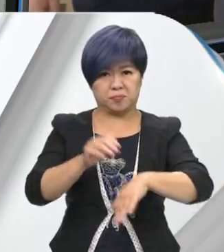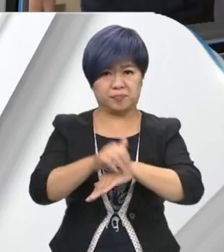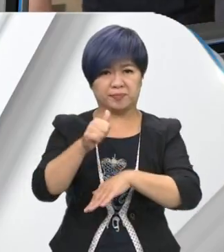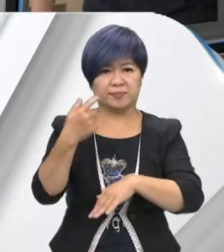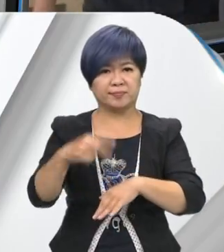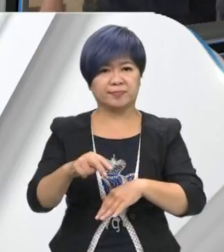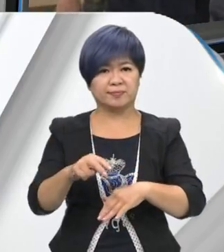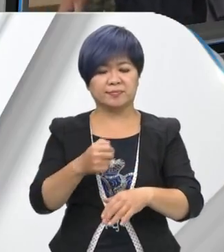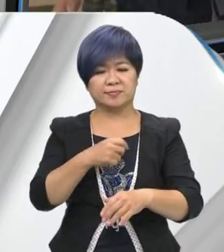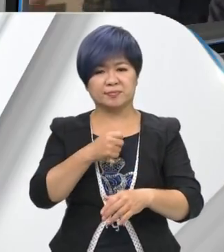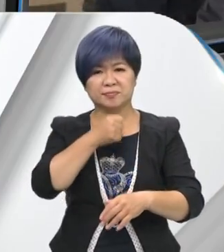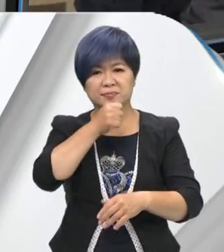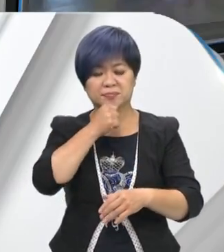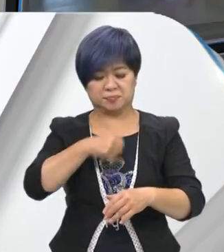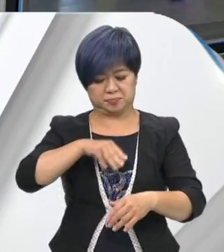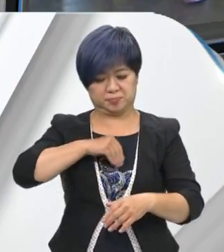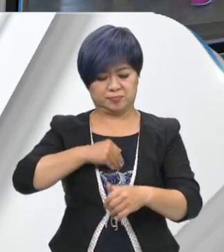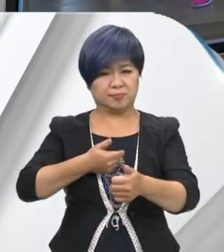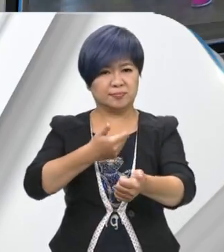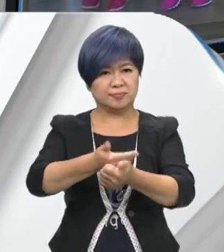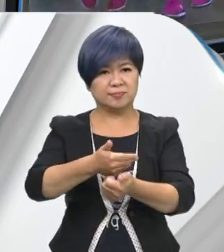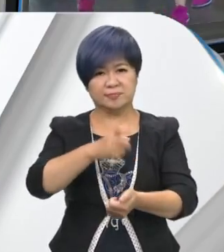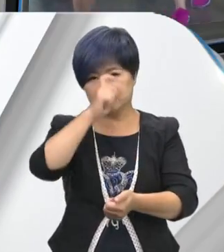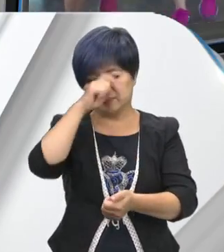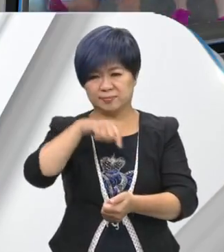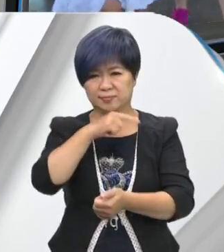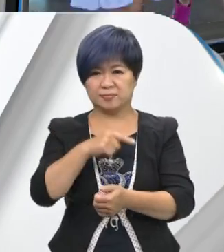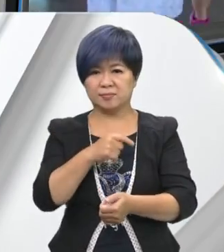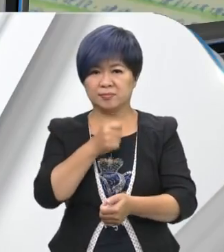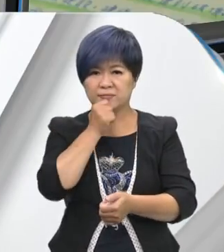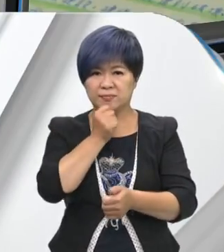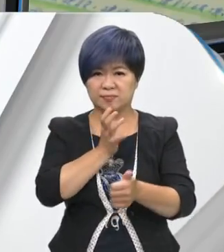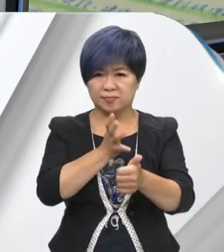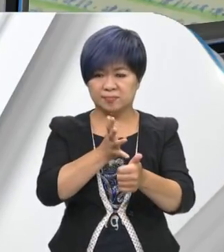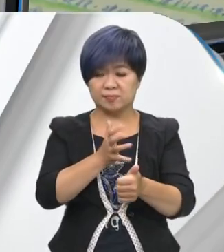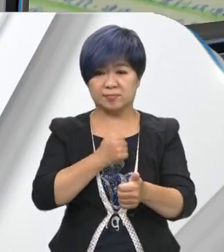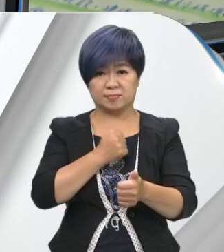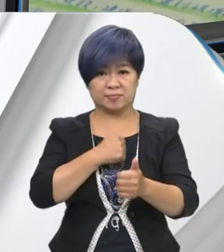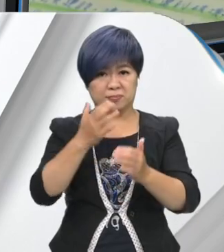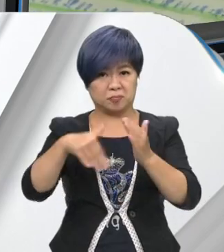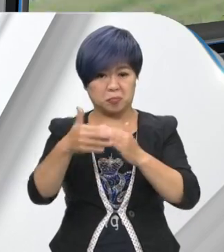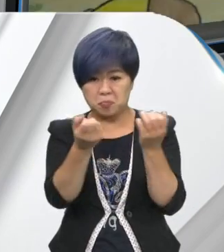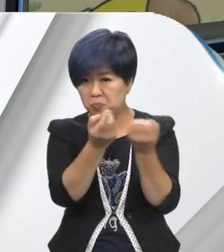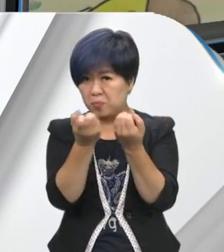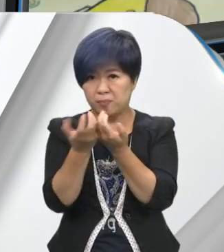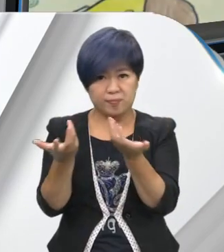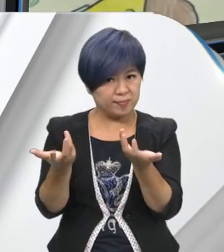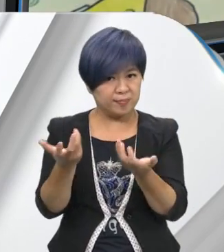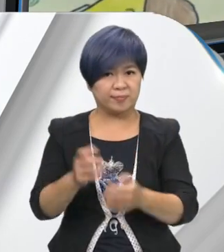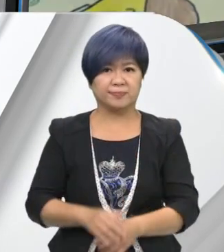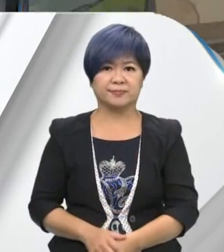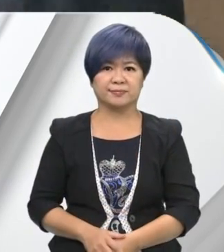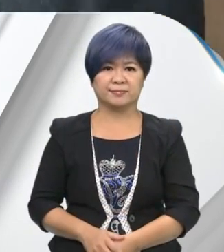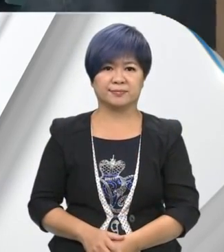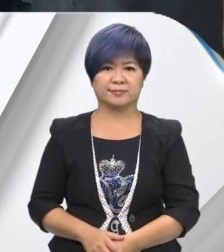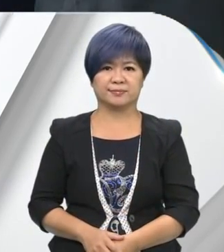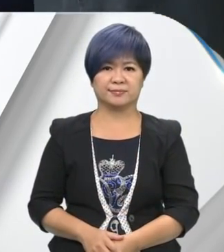朋友采风景，希望透过今日报道，不过看多年的好高迪拜发生的事情。